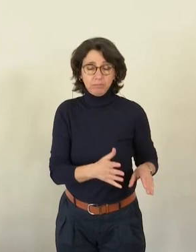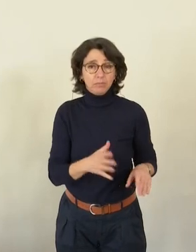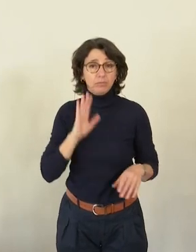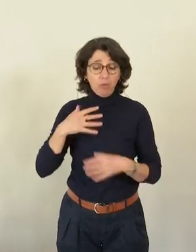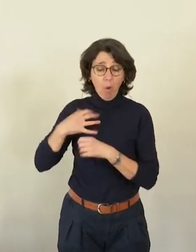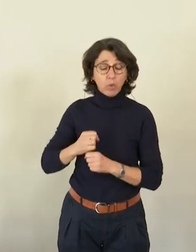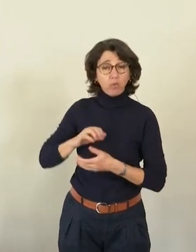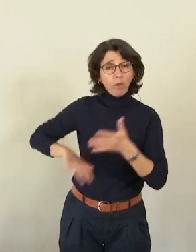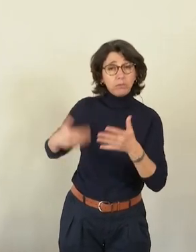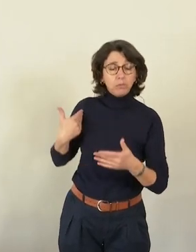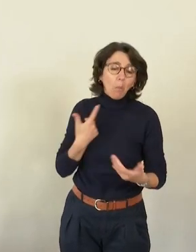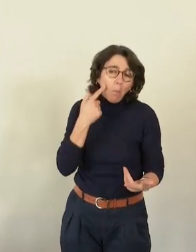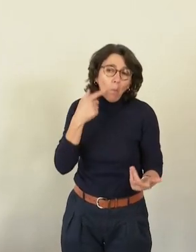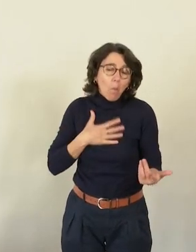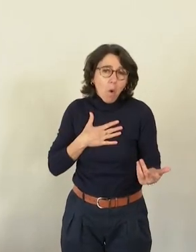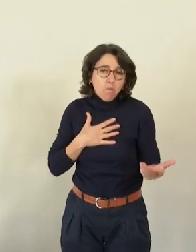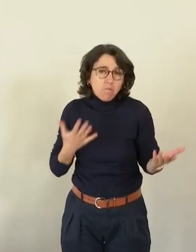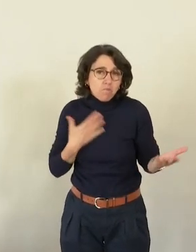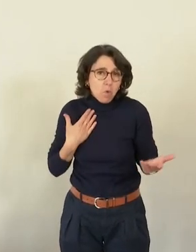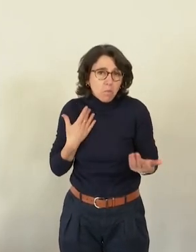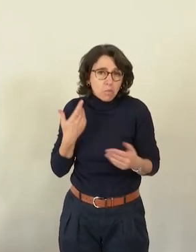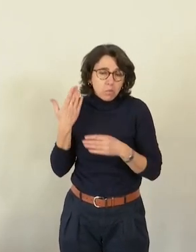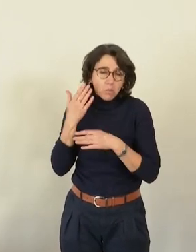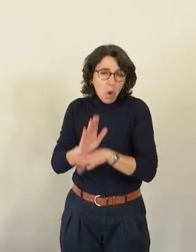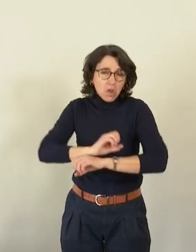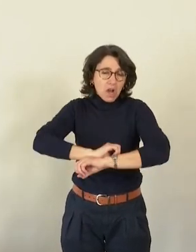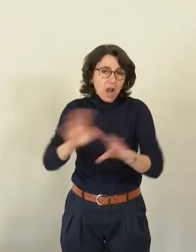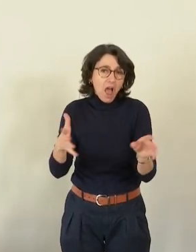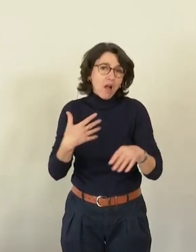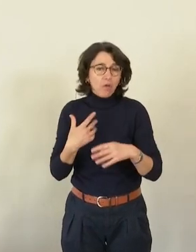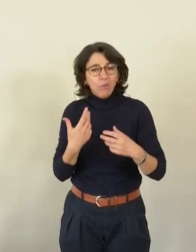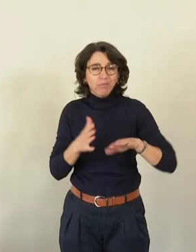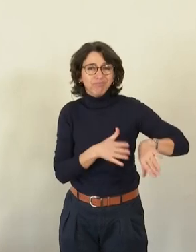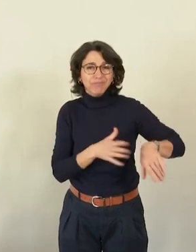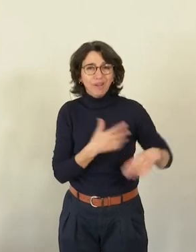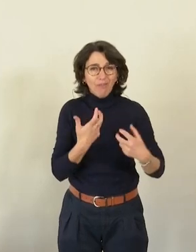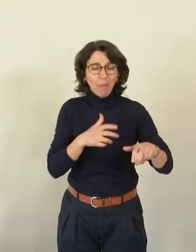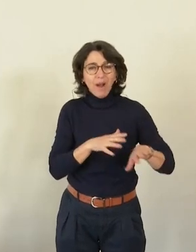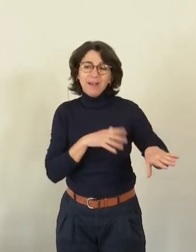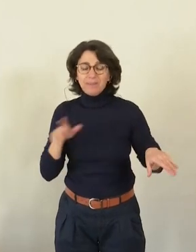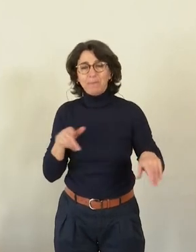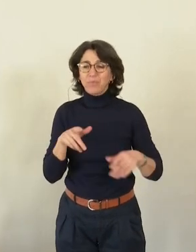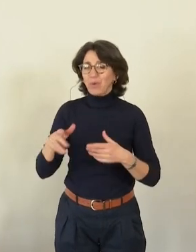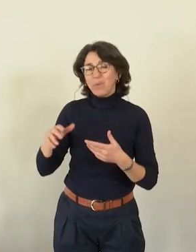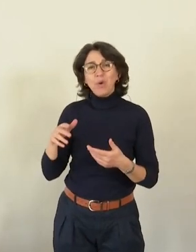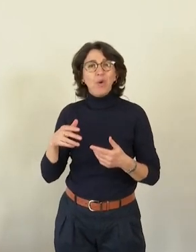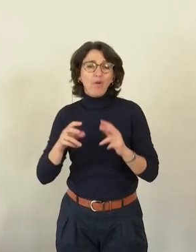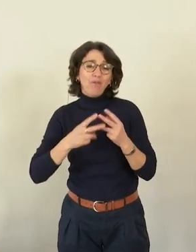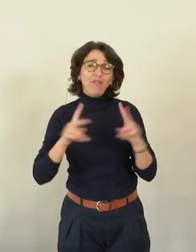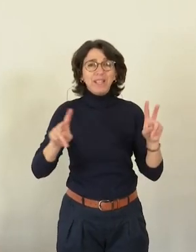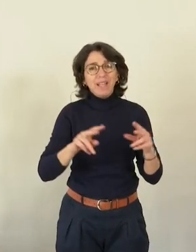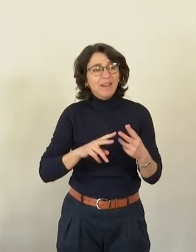acte démontre que que vous ne voulez rien de tout ça mais mais seulementueer à utiliser les les moyens de la ville